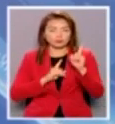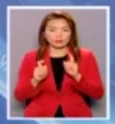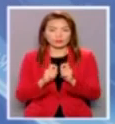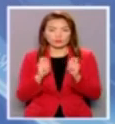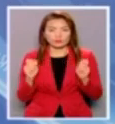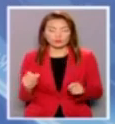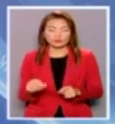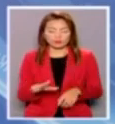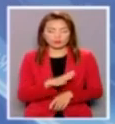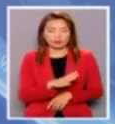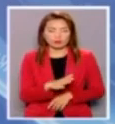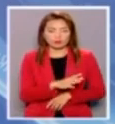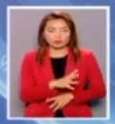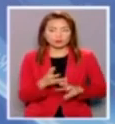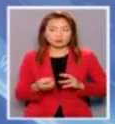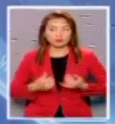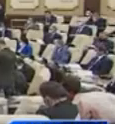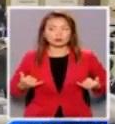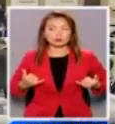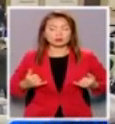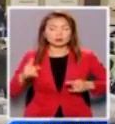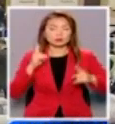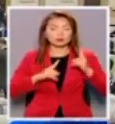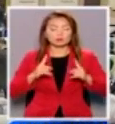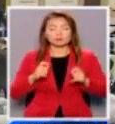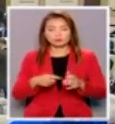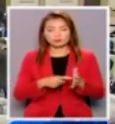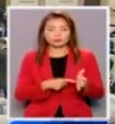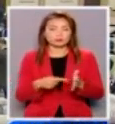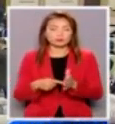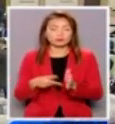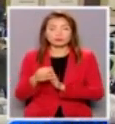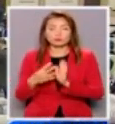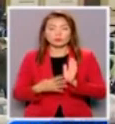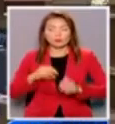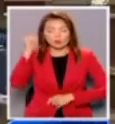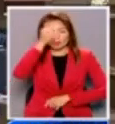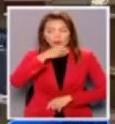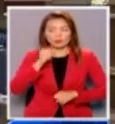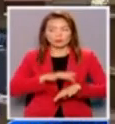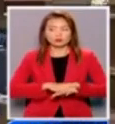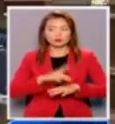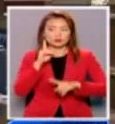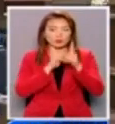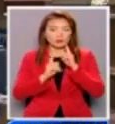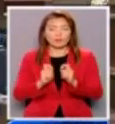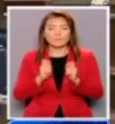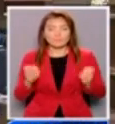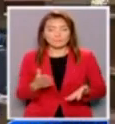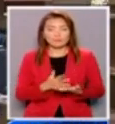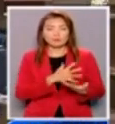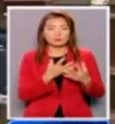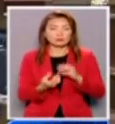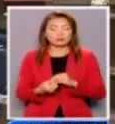палаталардың бірлескен отырысында айтылды. Бүгін парламент үкімет пен есеп комитетінің 2019 жылғы бюджет туралы есебін мақұлдады.